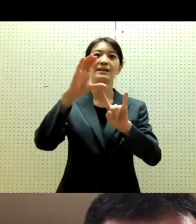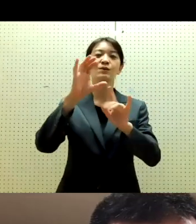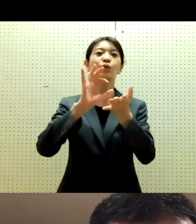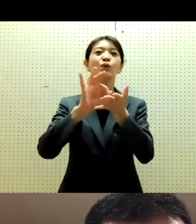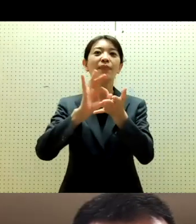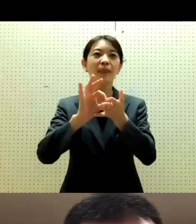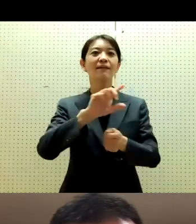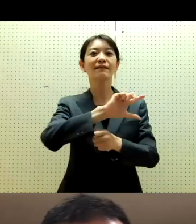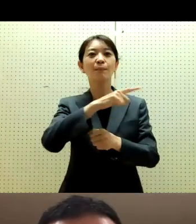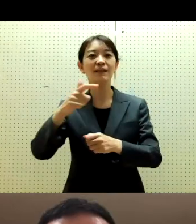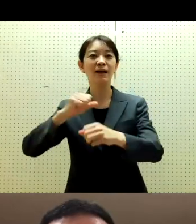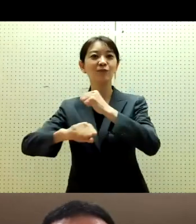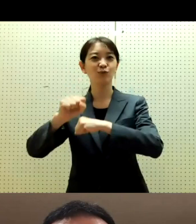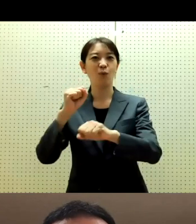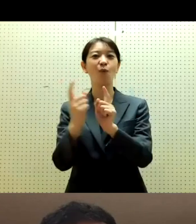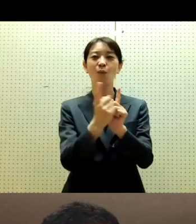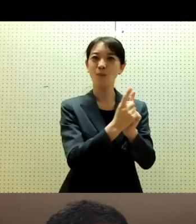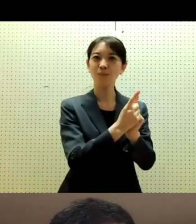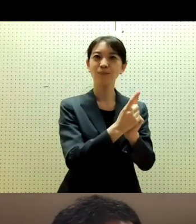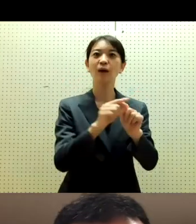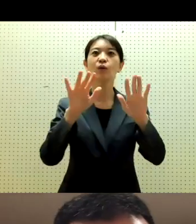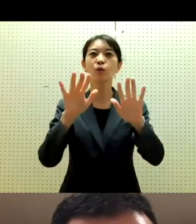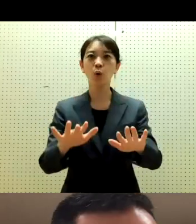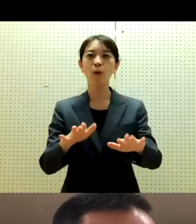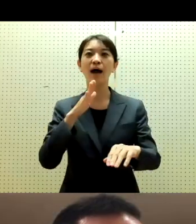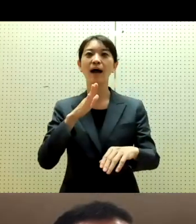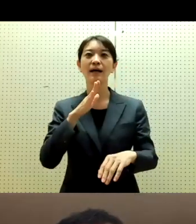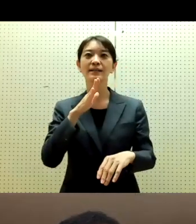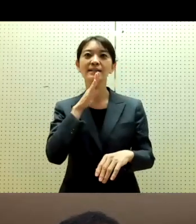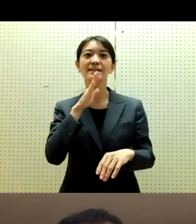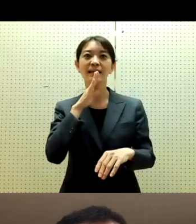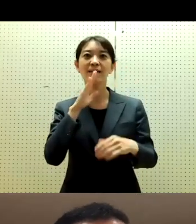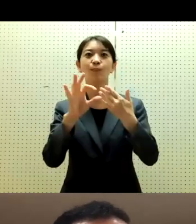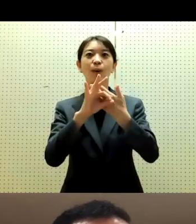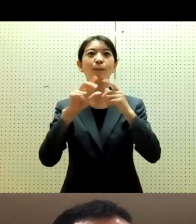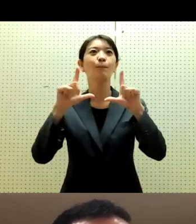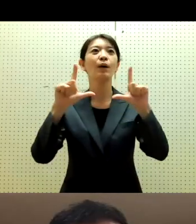動に取り組んでいます。今日はその実践事例の紹介をいたします。